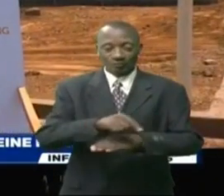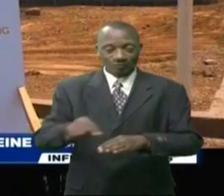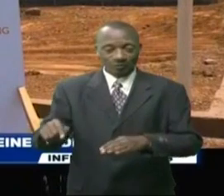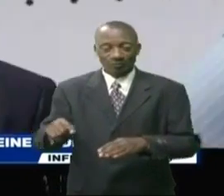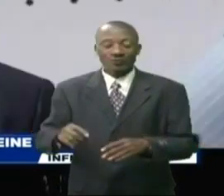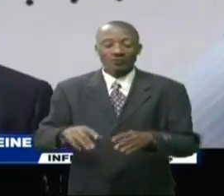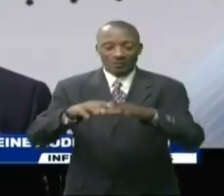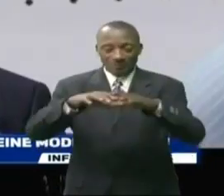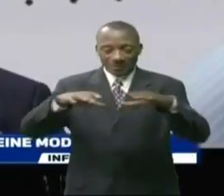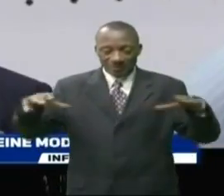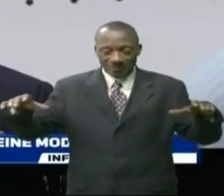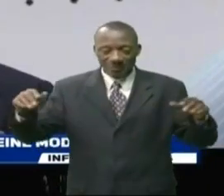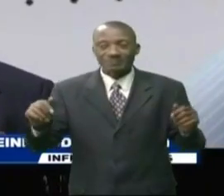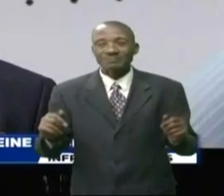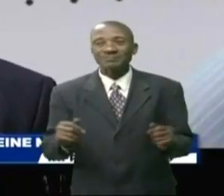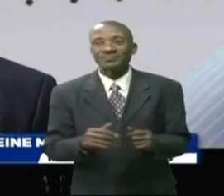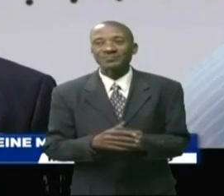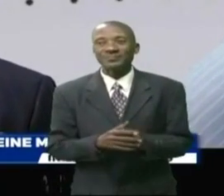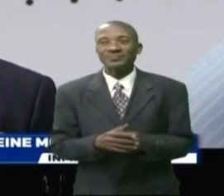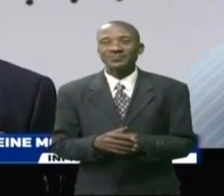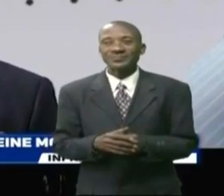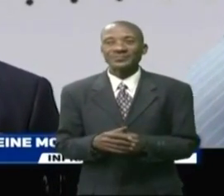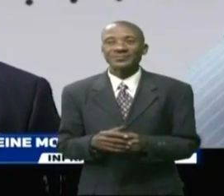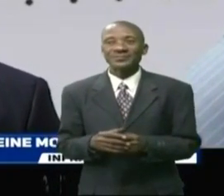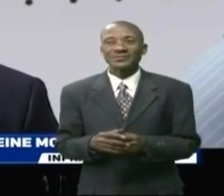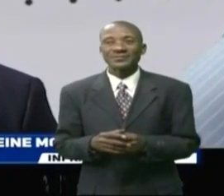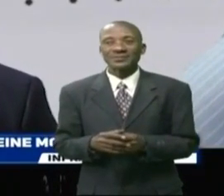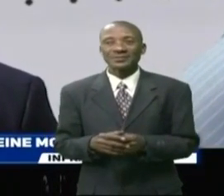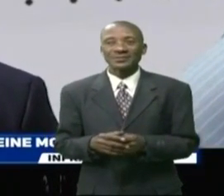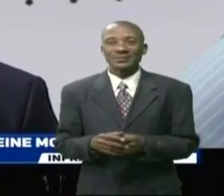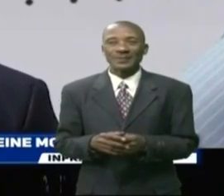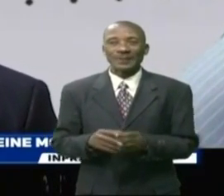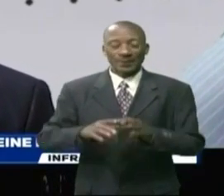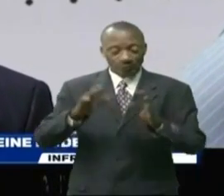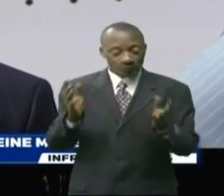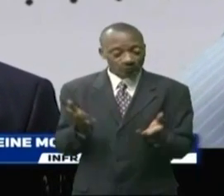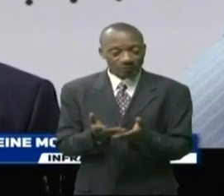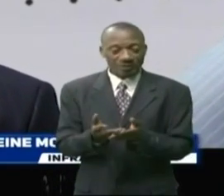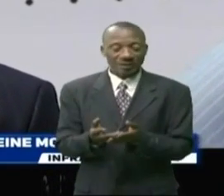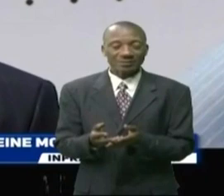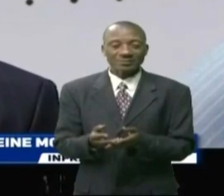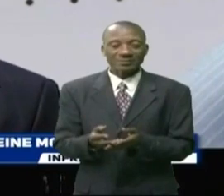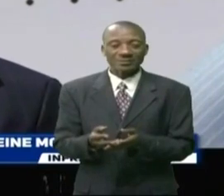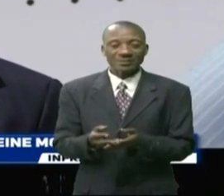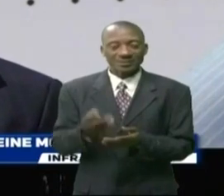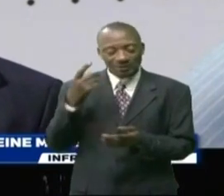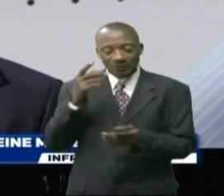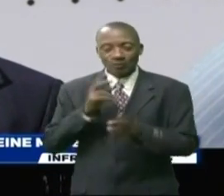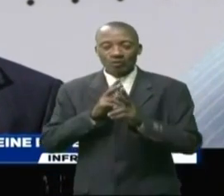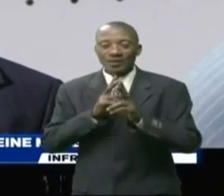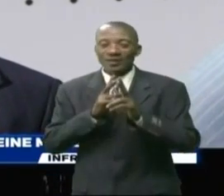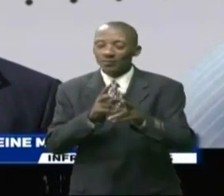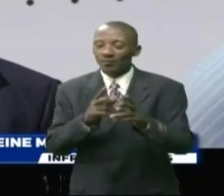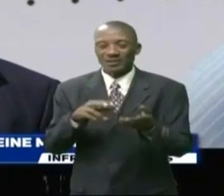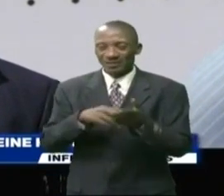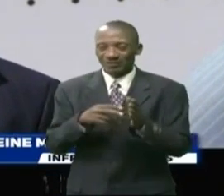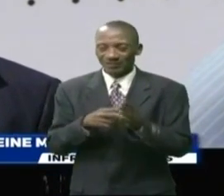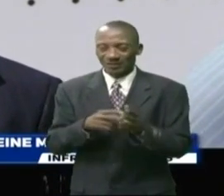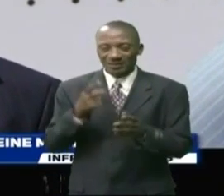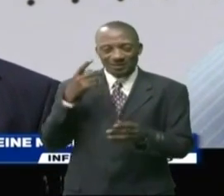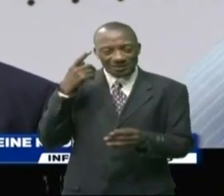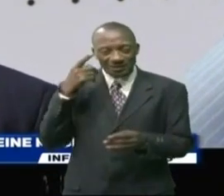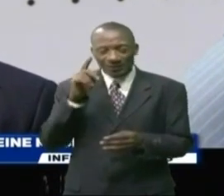pied en réponse, bien sûr, à toutes les réglementations internationales en matière